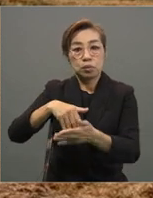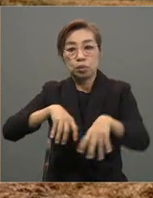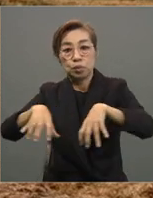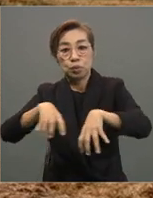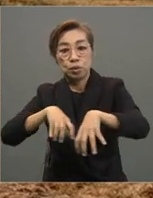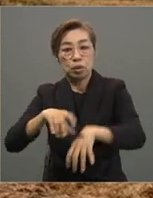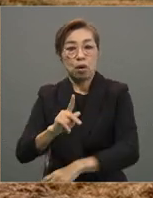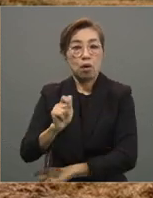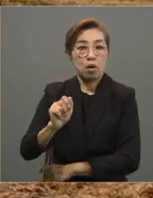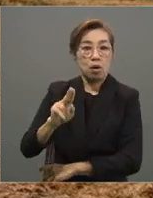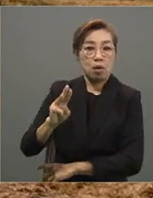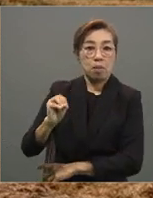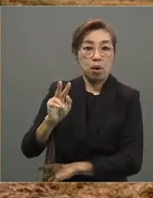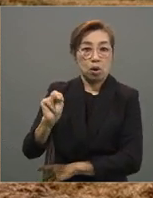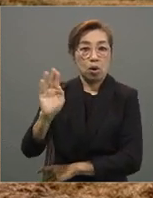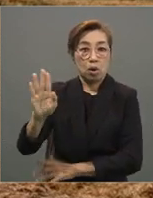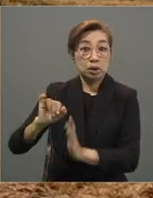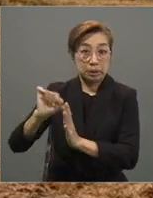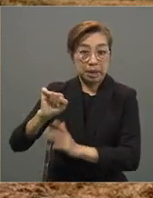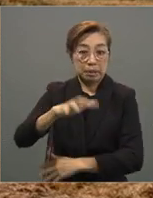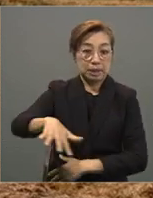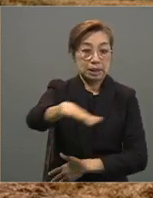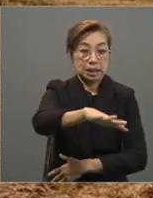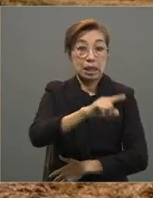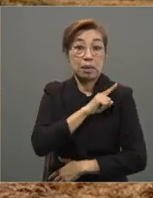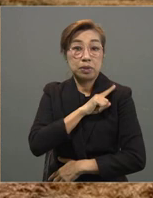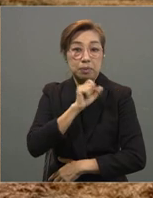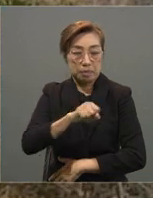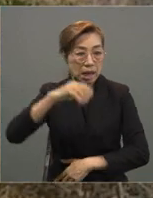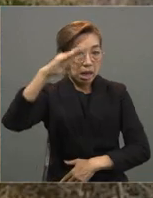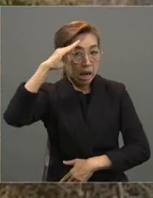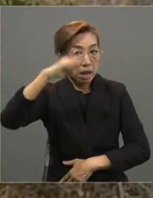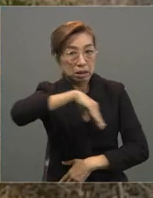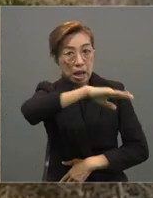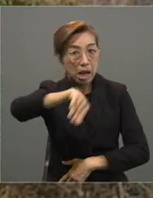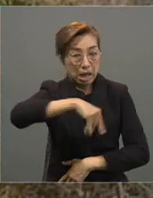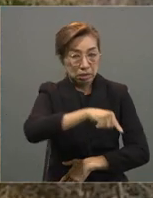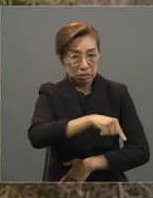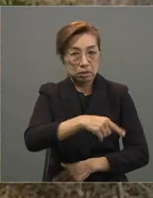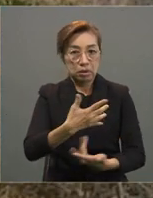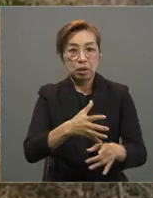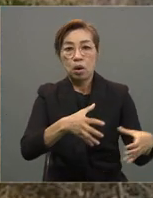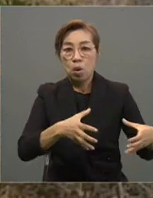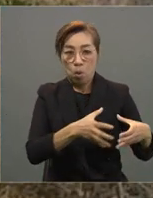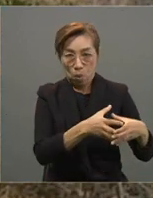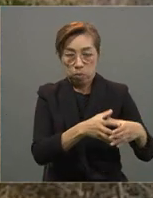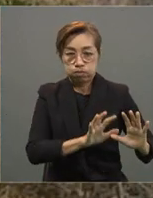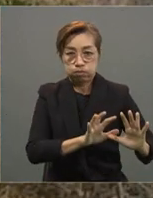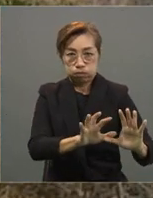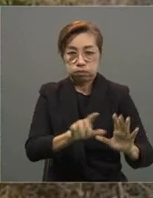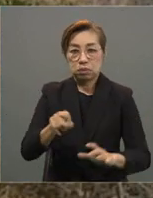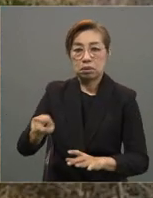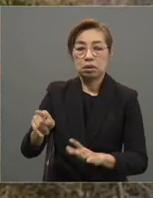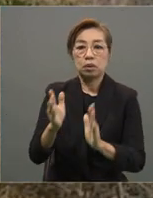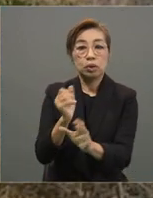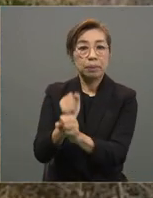จังหวัดเชียงใหม่ซึ่งรับผิดชอบพื้นที่นำกำลังพลกองพันทหารราบที่ 1กรมทหารราบที่ 7ค่ะร่วมกับทาง